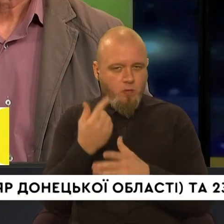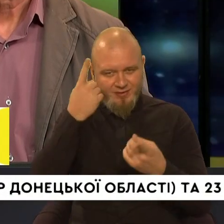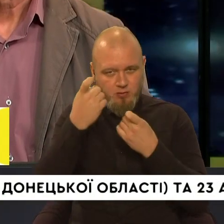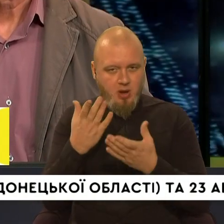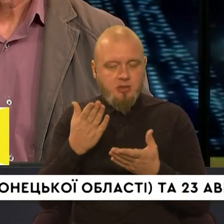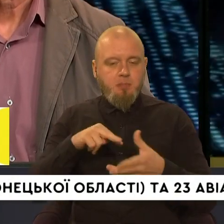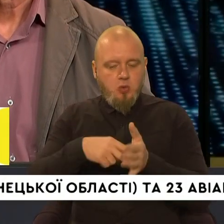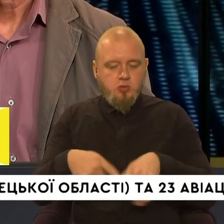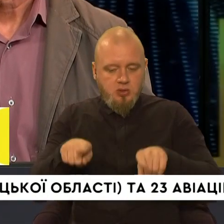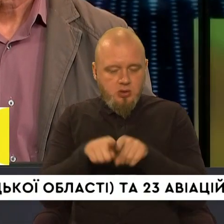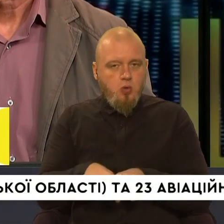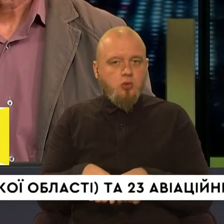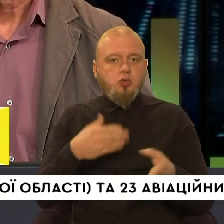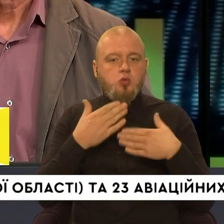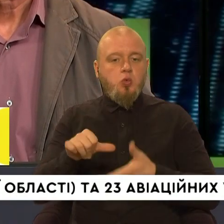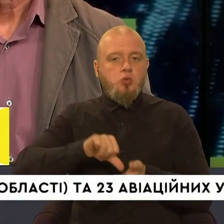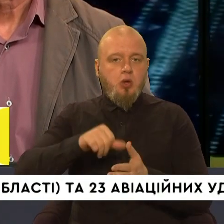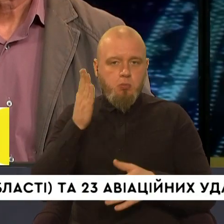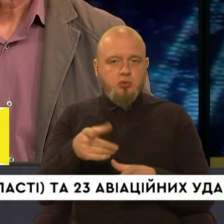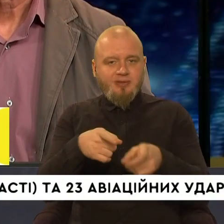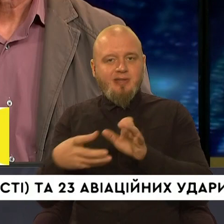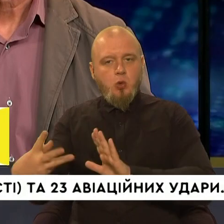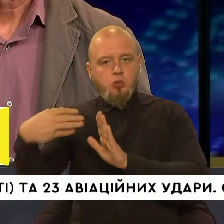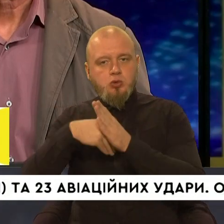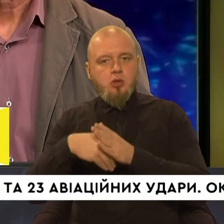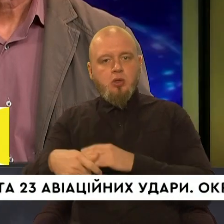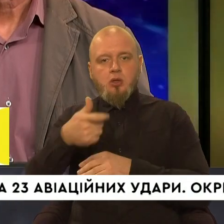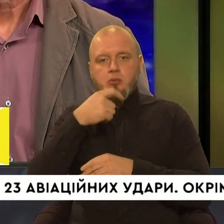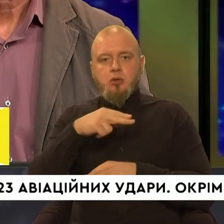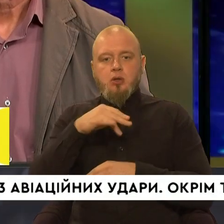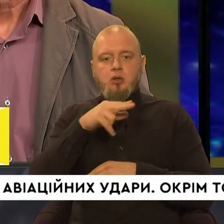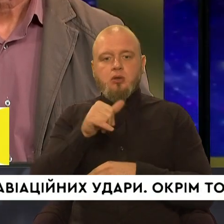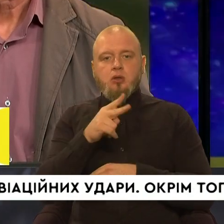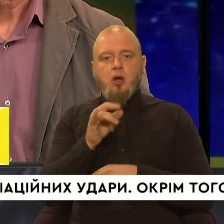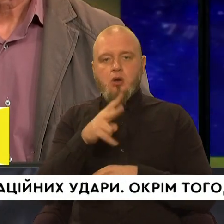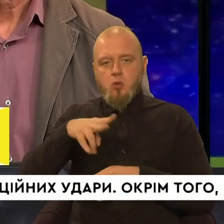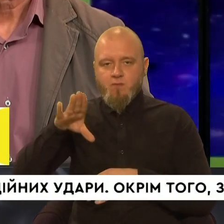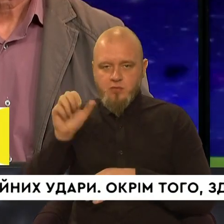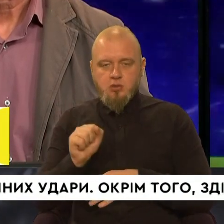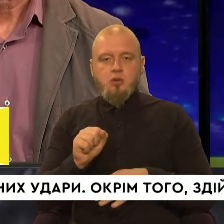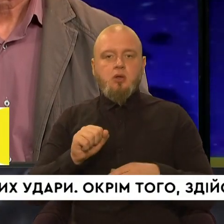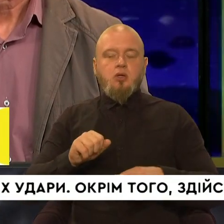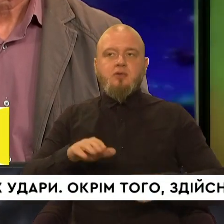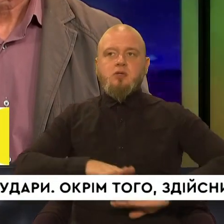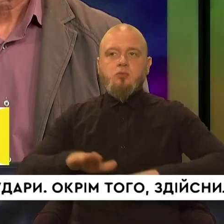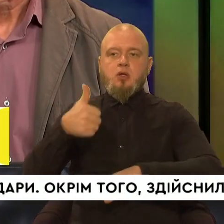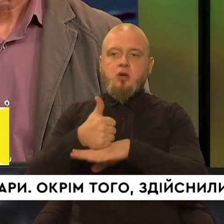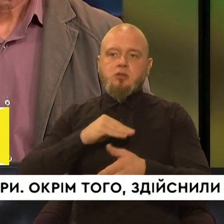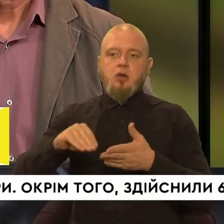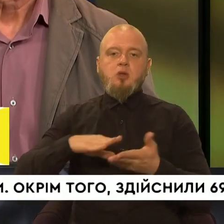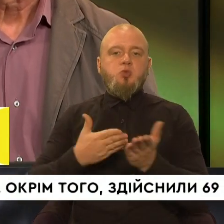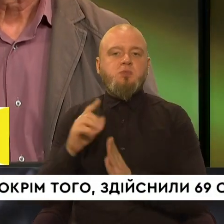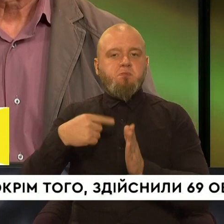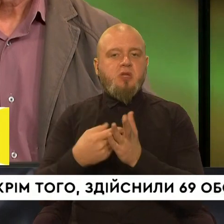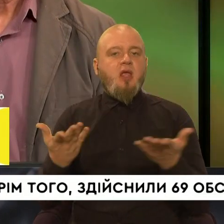інформації, планується також, що до участі в ньому буде залучена пані Ді Карло. Вона заступниця генерального секретаря з політичних